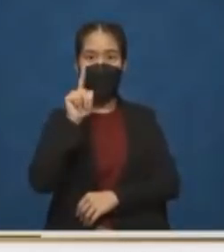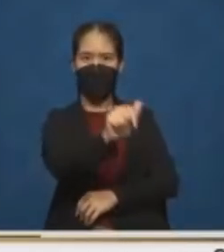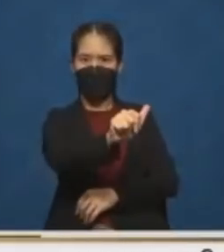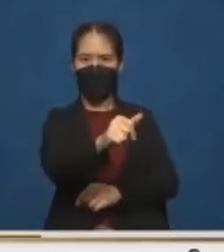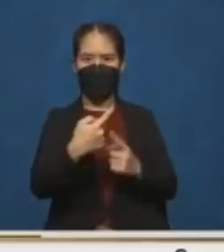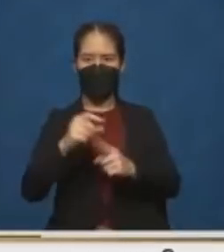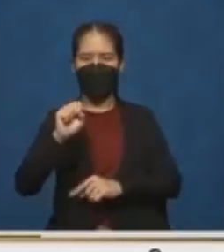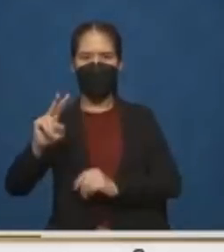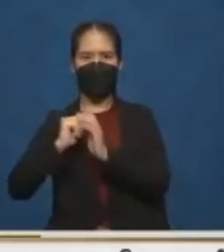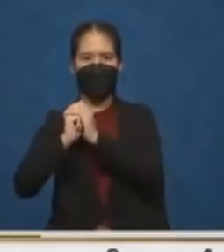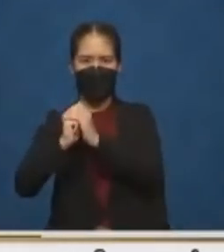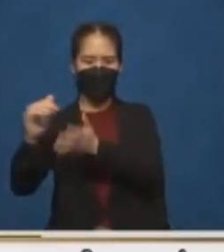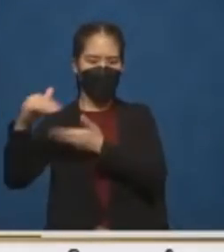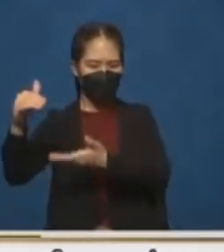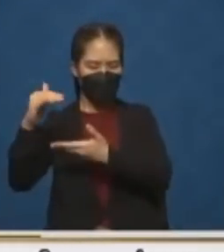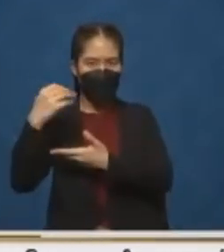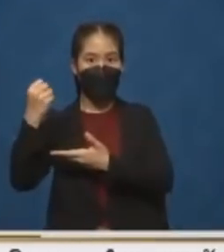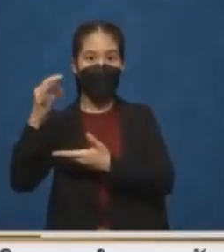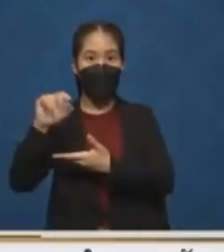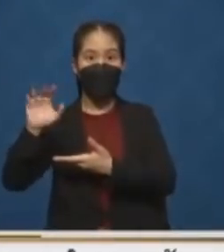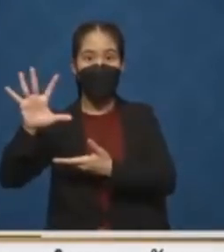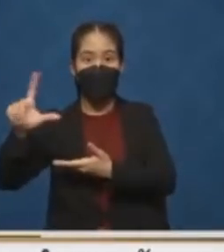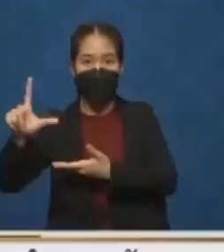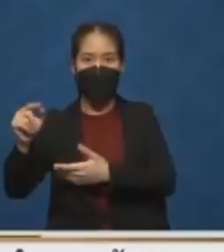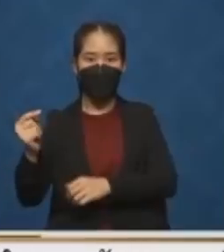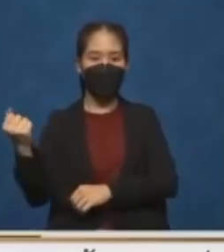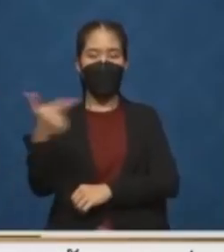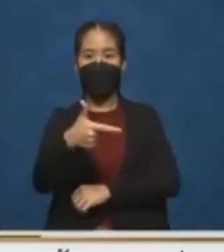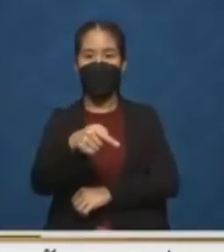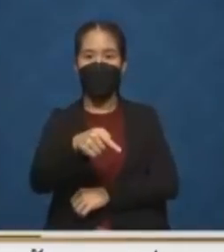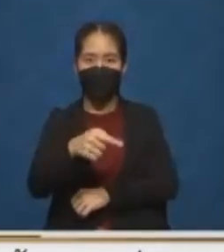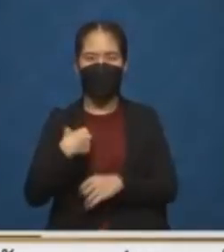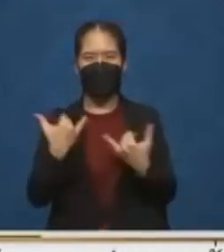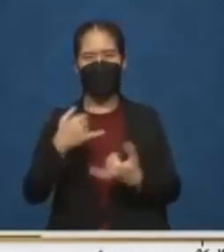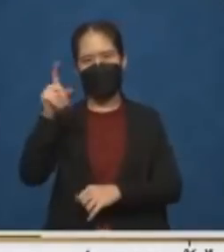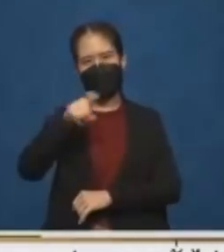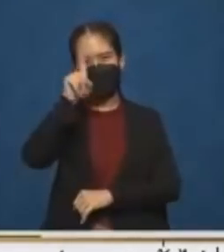็ขณะนี้เป็นที่น่าสงสัยหายประการนะครับ